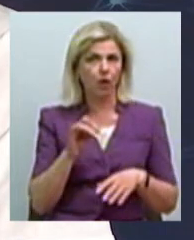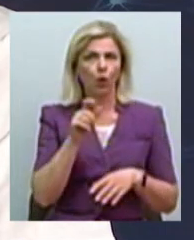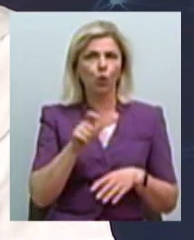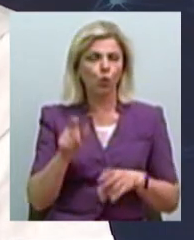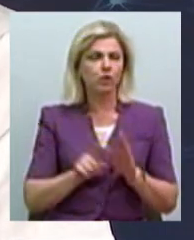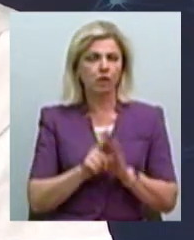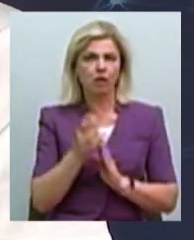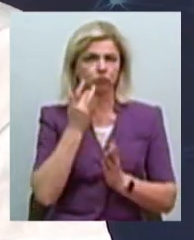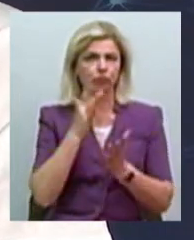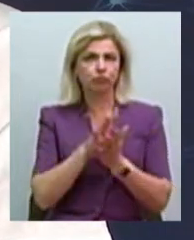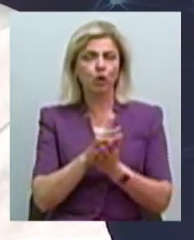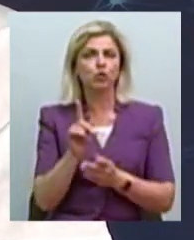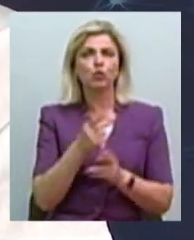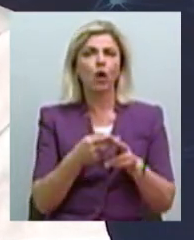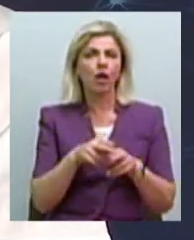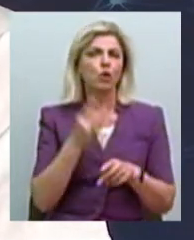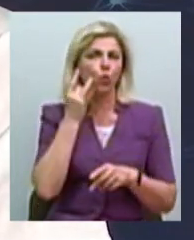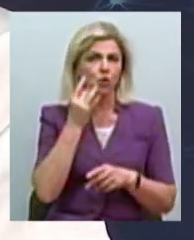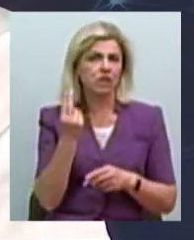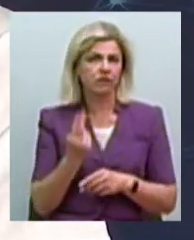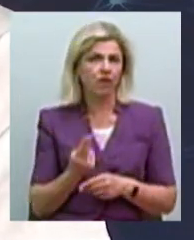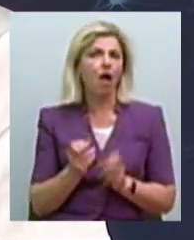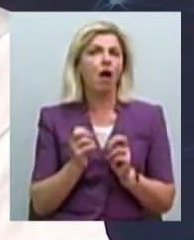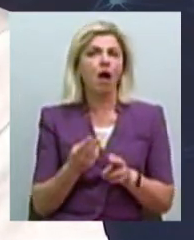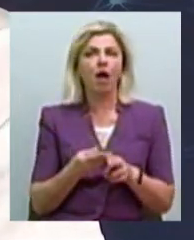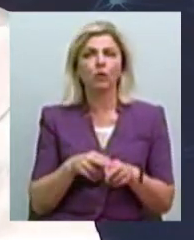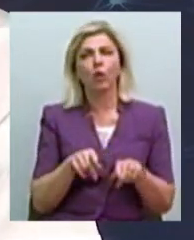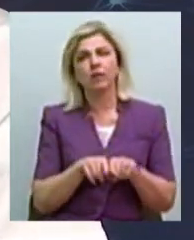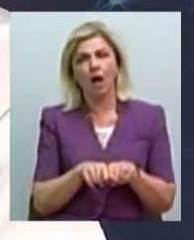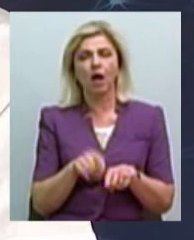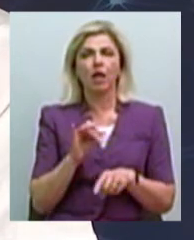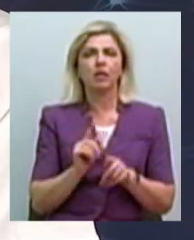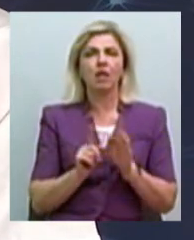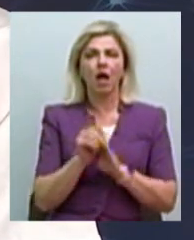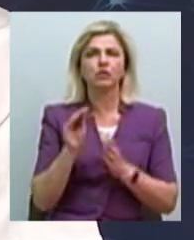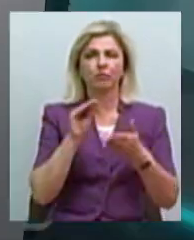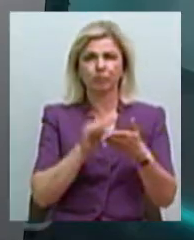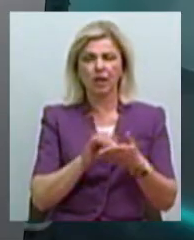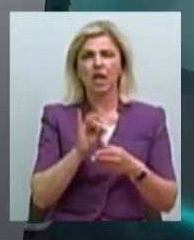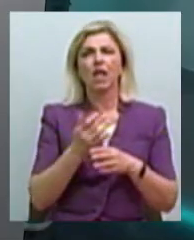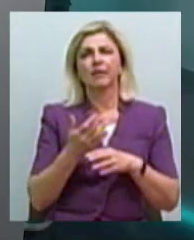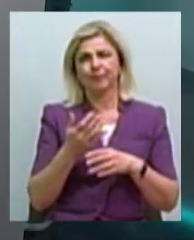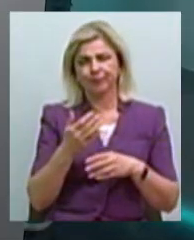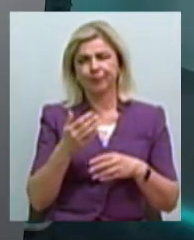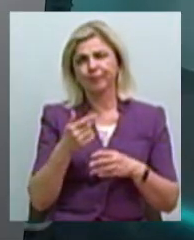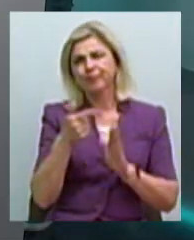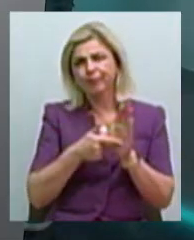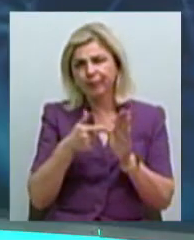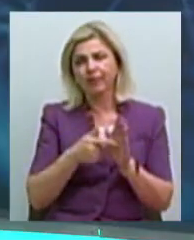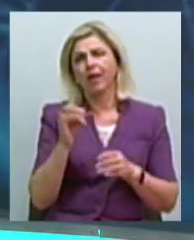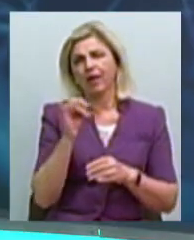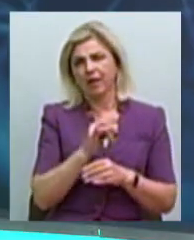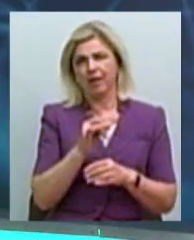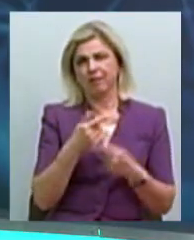по поводу того, что вот розовый цвет, как это так, там начали туда приписывать сексуальных меньшинств, ну и так далее. А коли